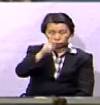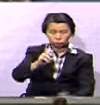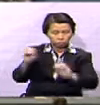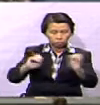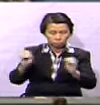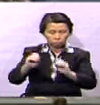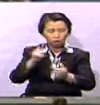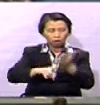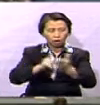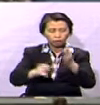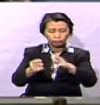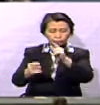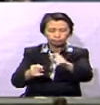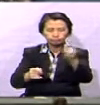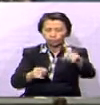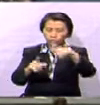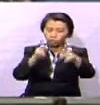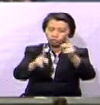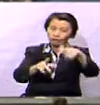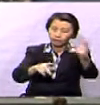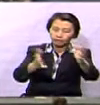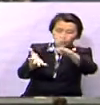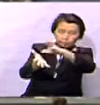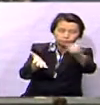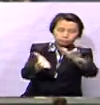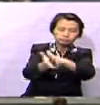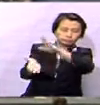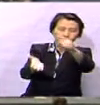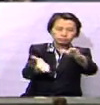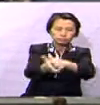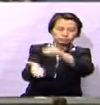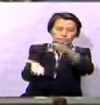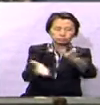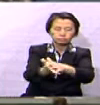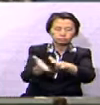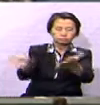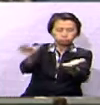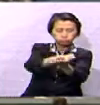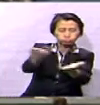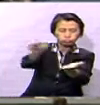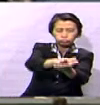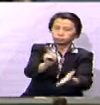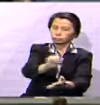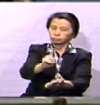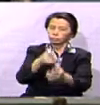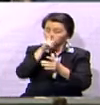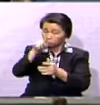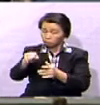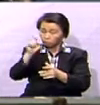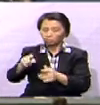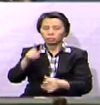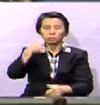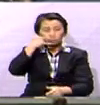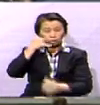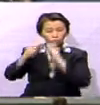tiada pengodaman ataupun kebocoran maklumat berlaku. Sebenarnya ini tertakluk di bawah syarat lesen kepada setiap telco